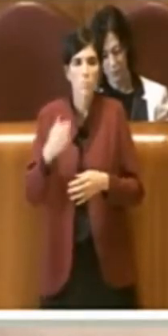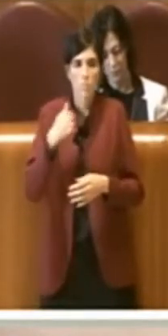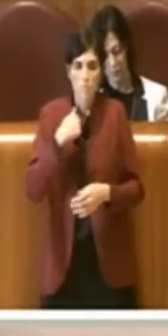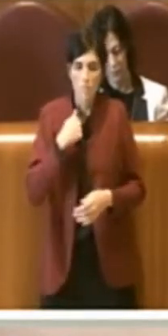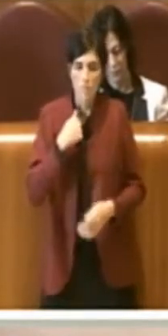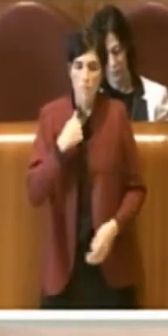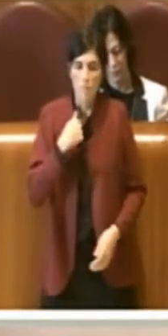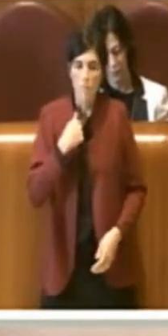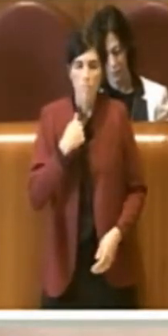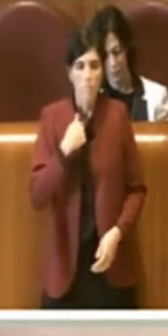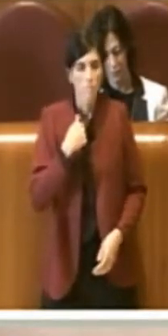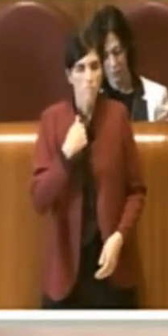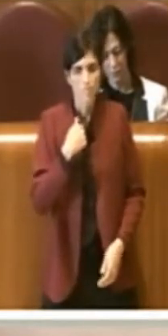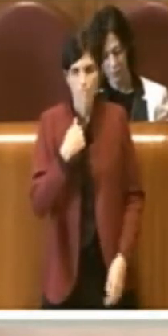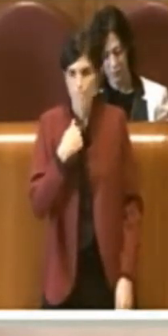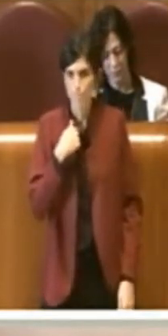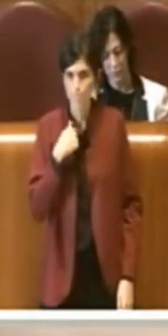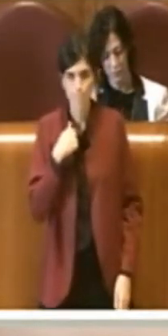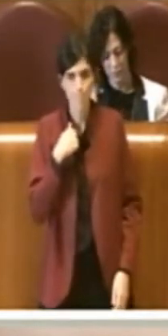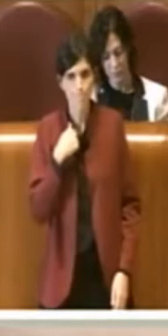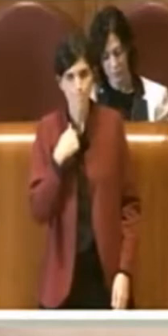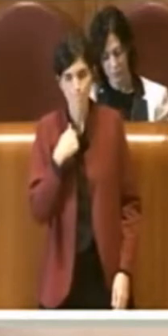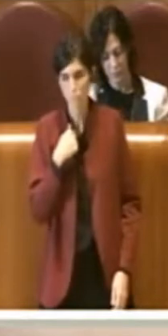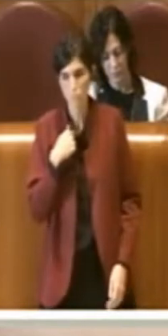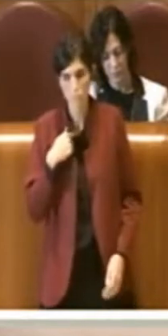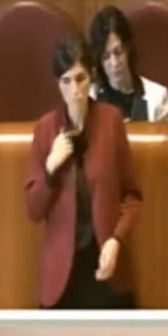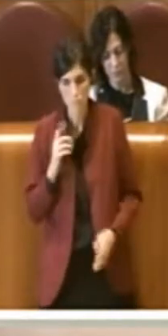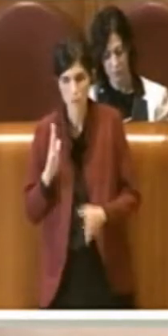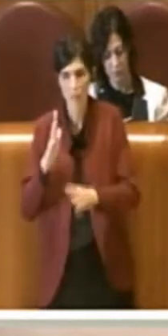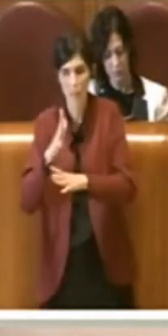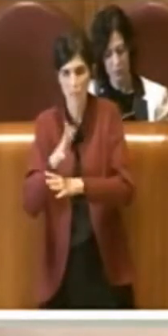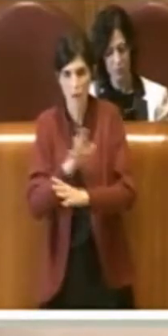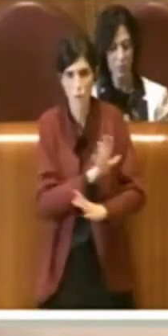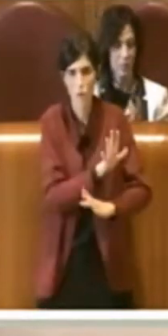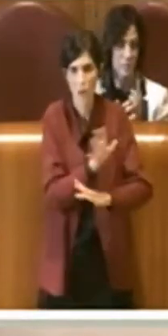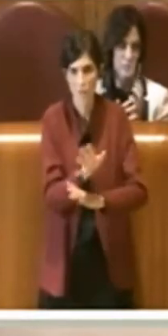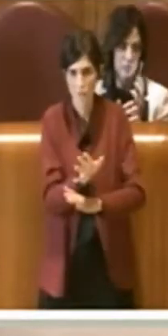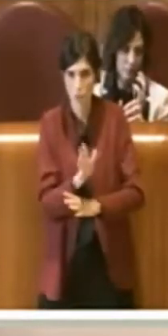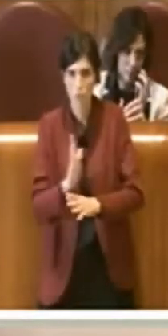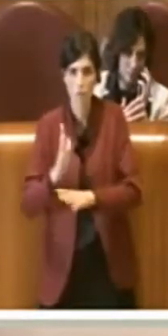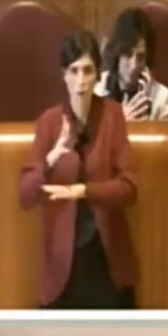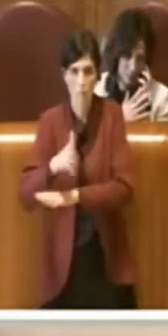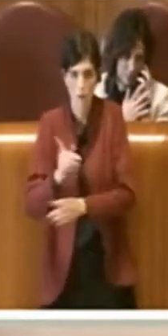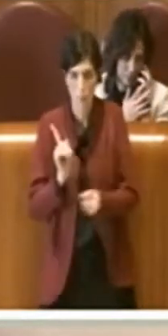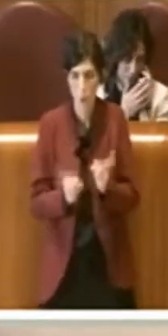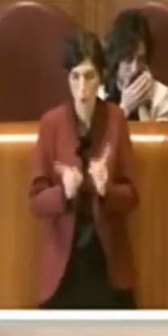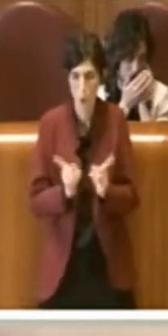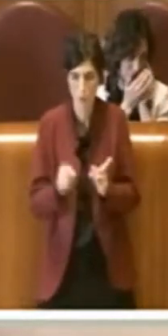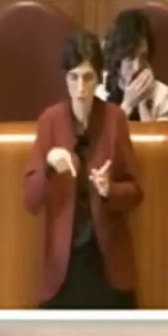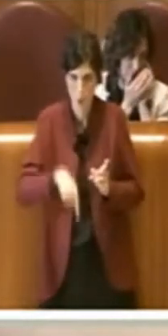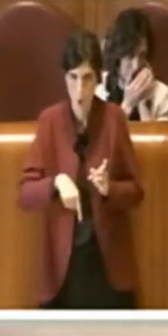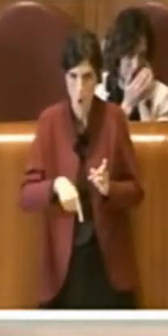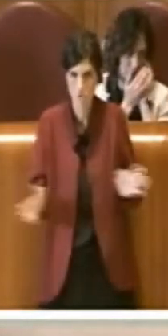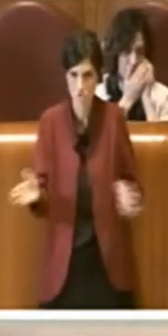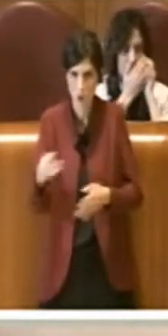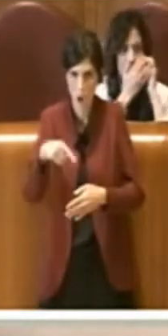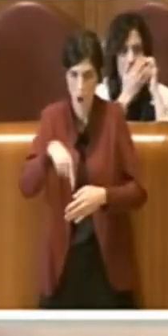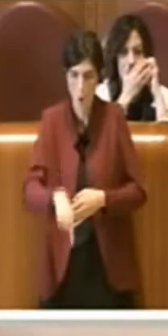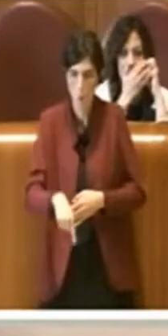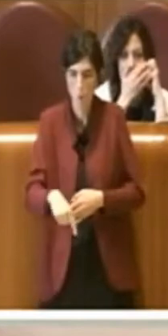Io però non posso, dopo tutti gli interventi politici che ci sono stati in quest'Aula,